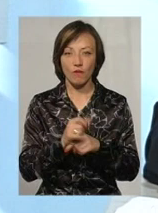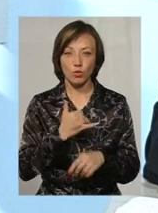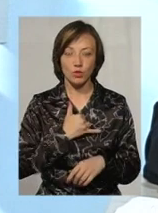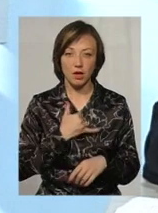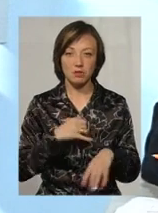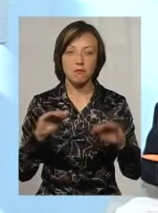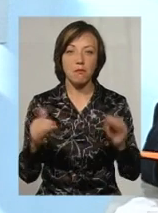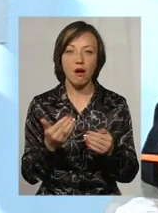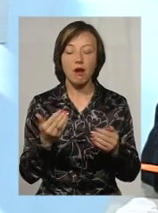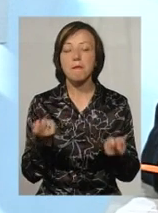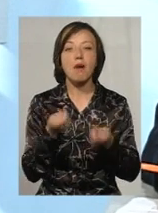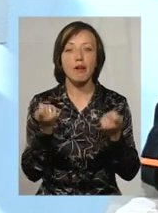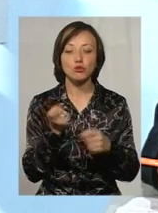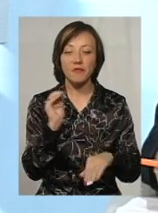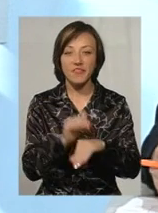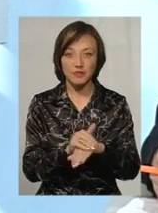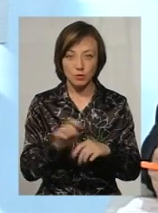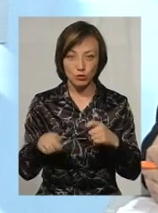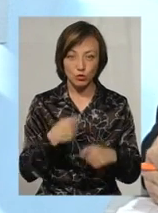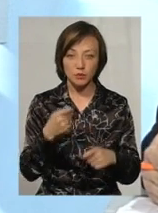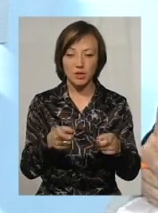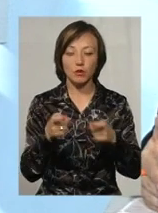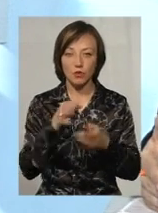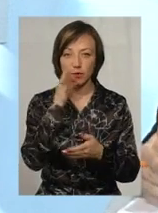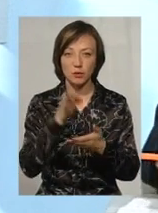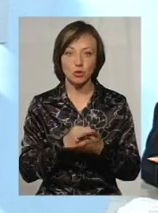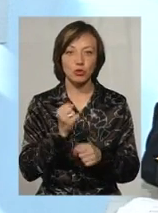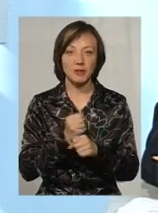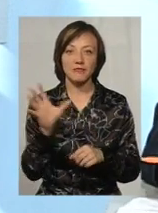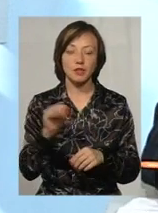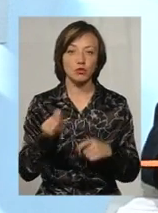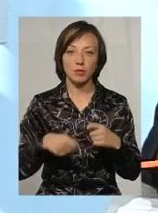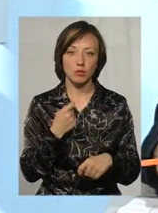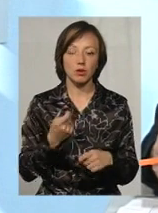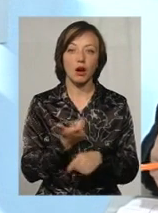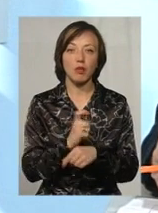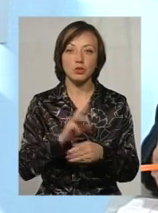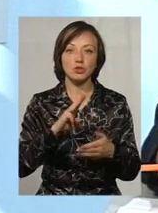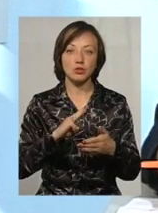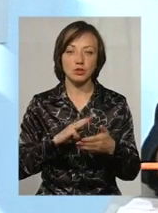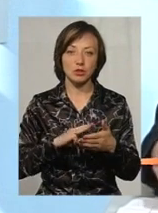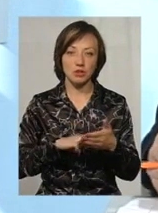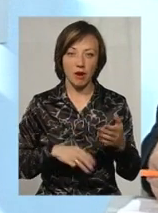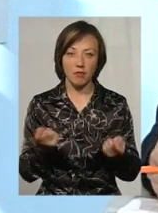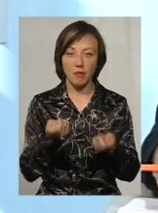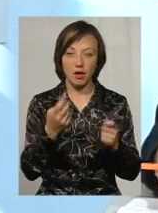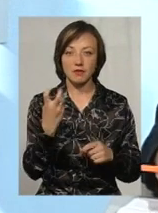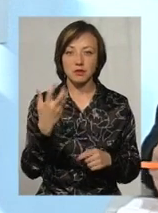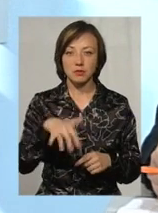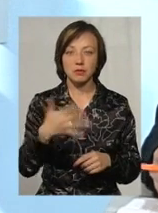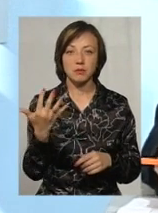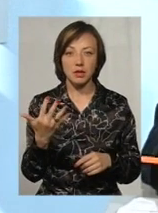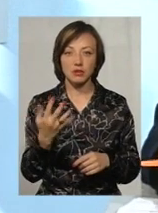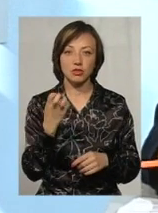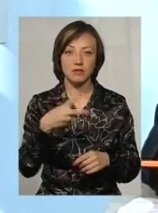виявити правопорушника, притягнути його до відповідальності, зробити все те, щоб він більше не порушував. Більшість штрафів є досить замалими. Там 255 гривень,